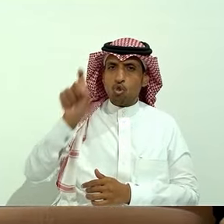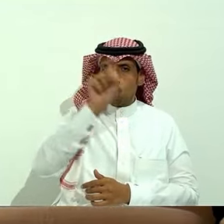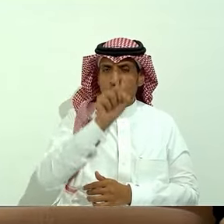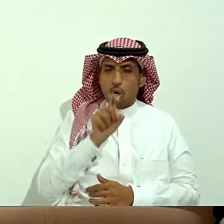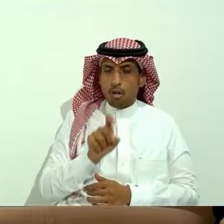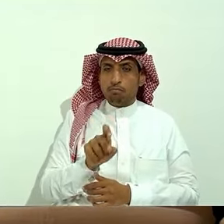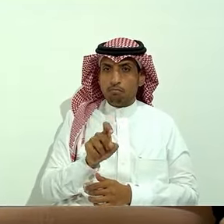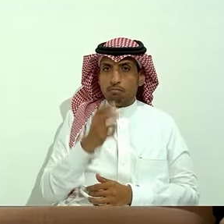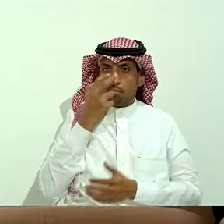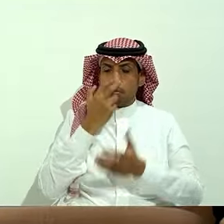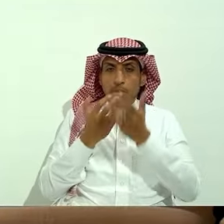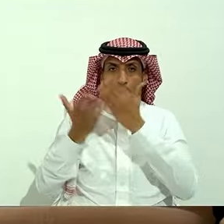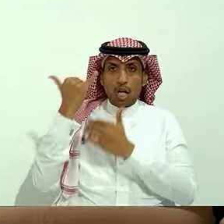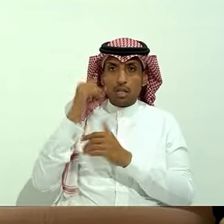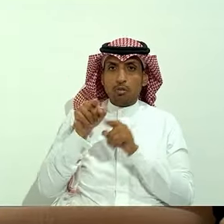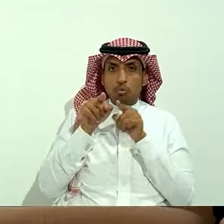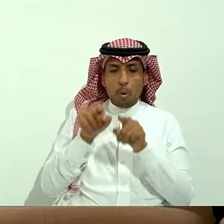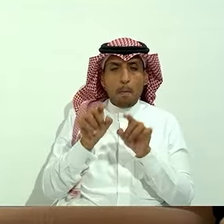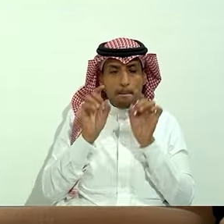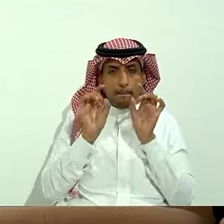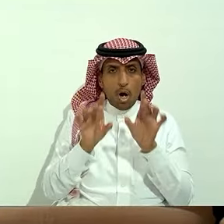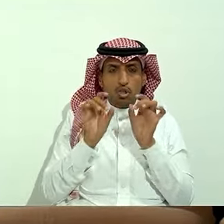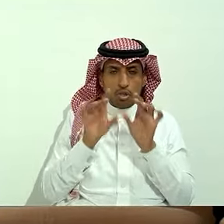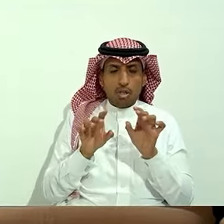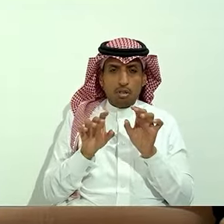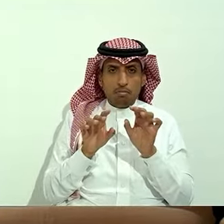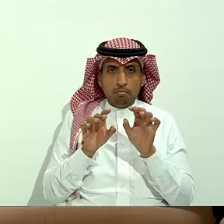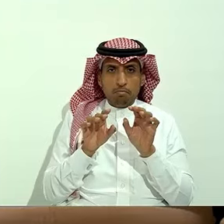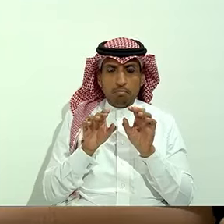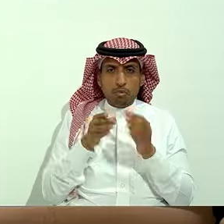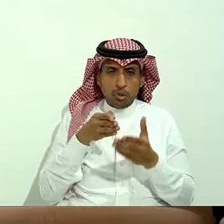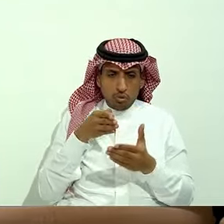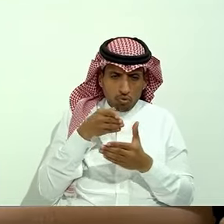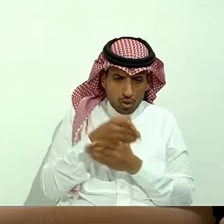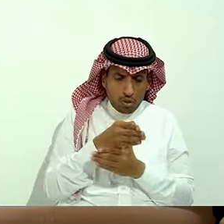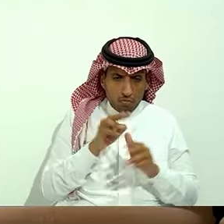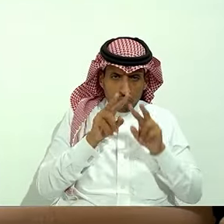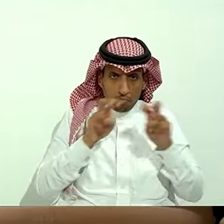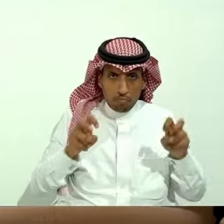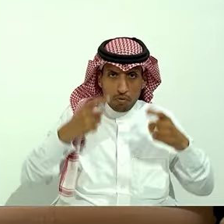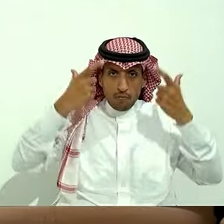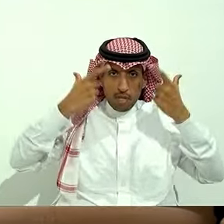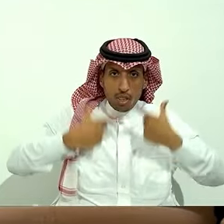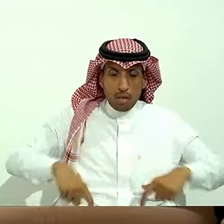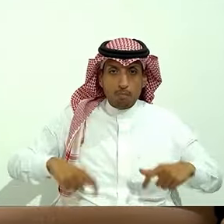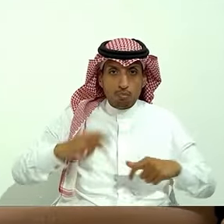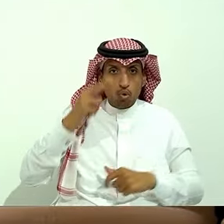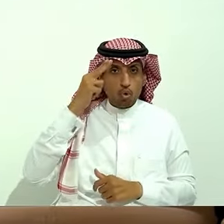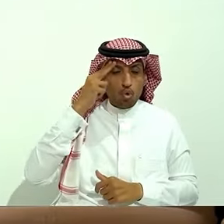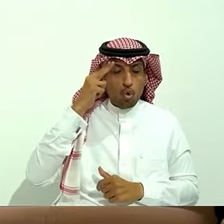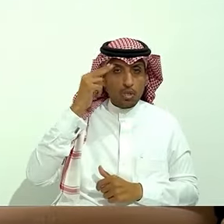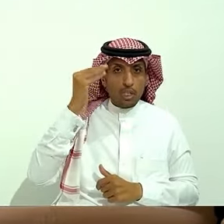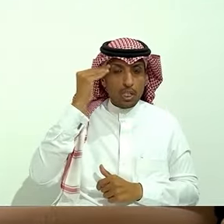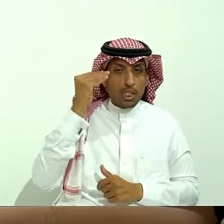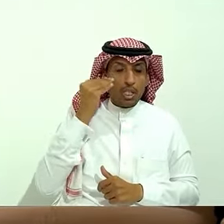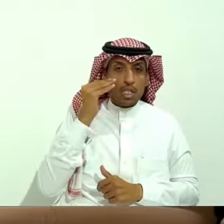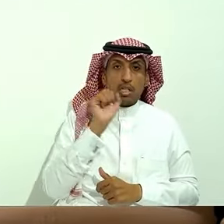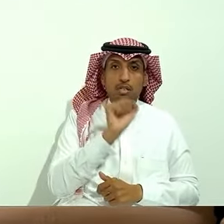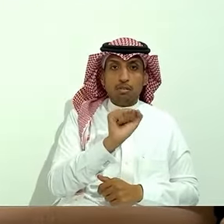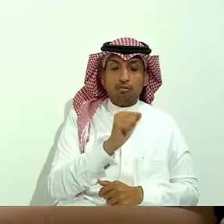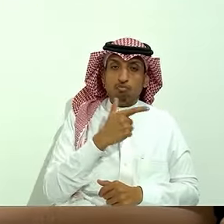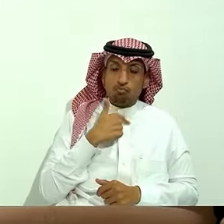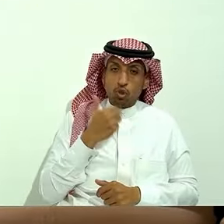من سنين وانت ما شاء الله في تعمق في الزي السعودي النسائي، نبغى نشوف